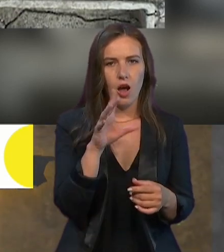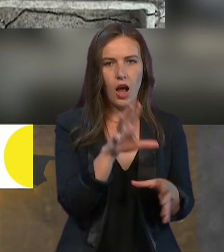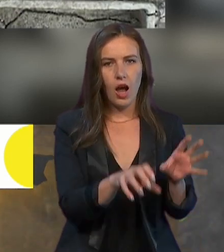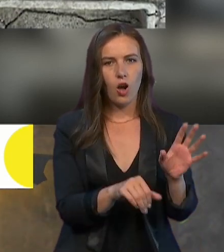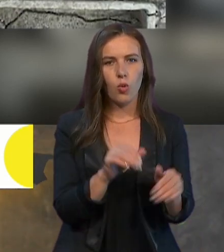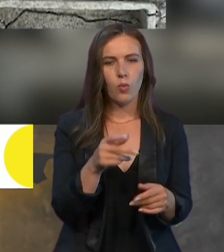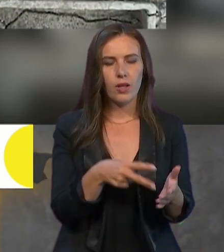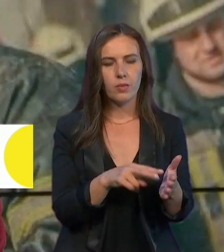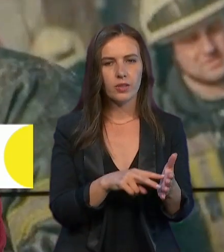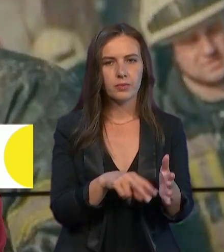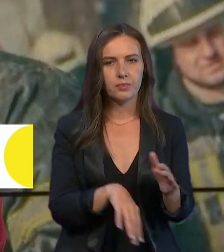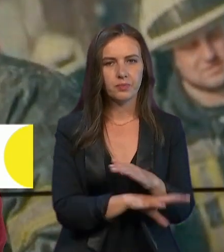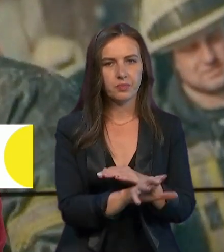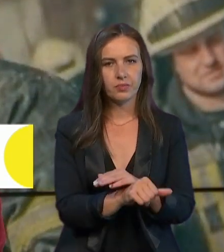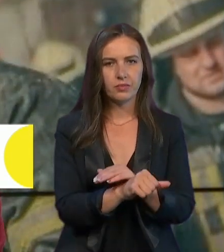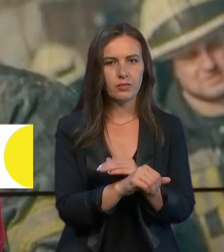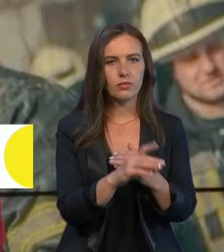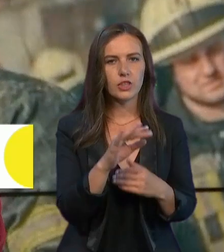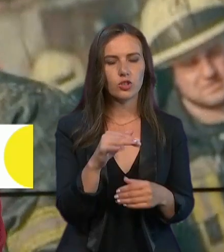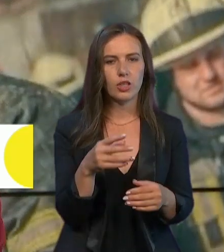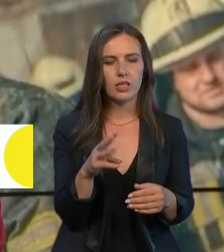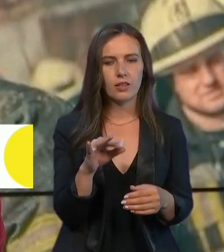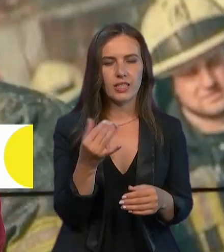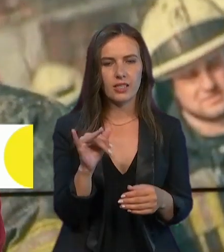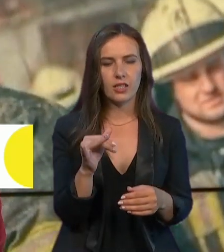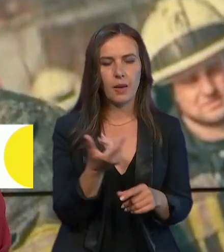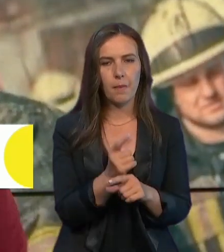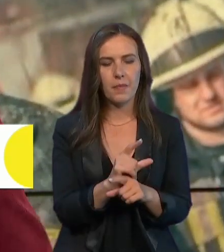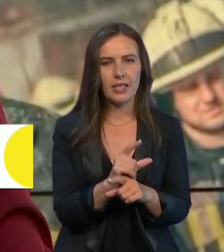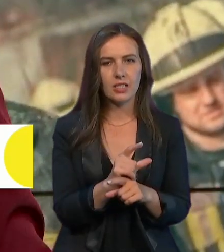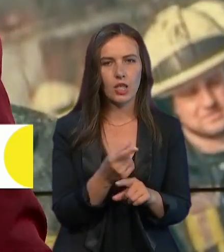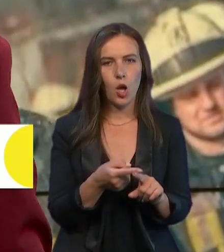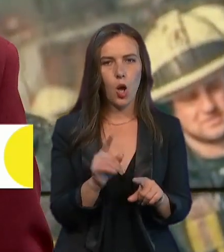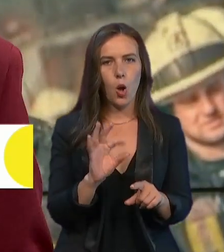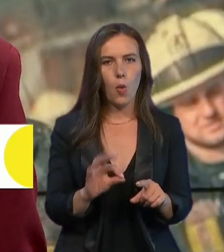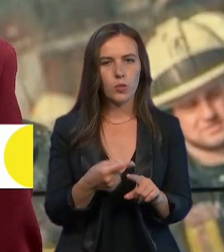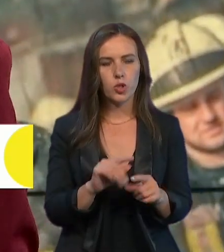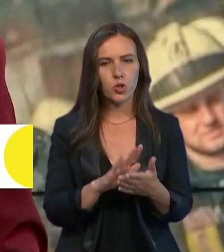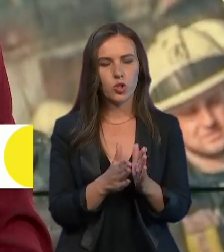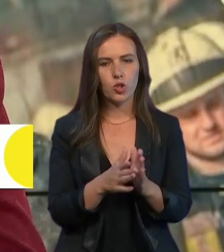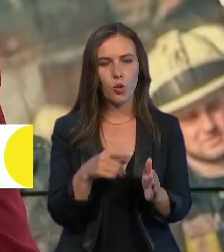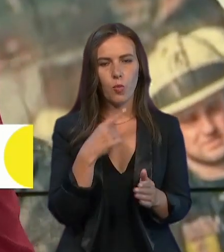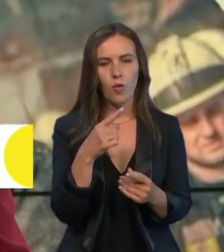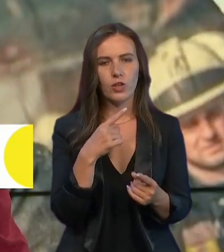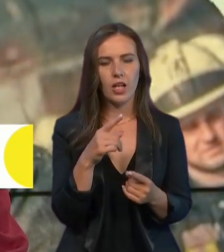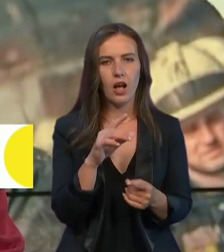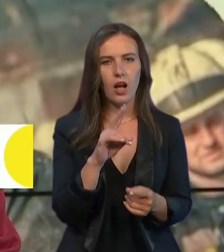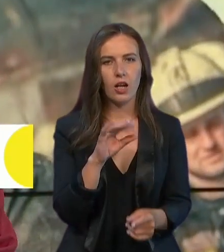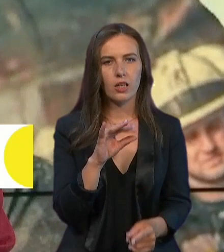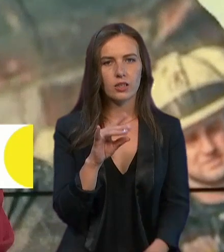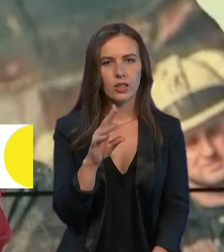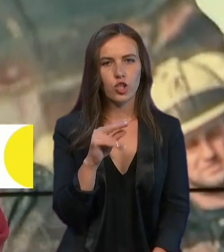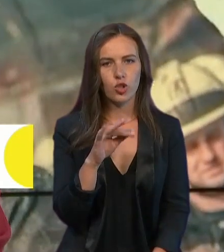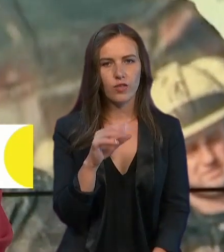заповідника Херсонес-Таврійський. Більше про цю ситуацію в тимчасово окупованому Криму поговоримо з Катериною Чуєвою. Це